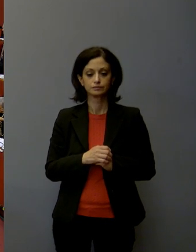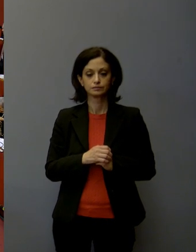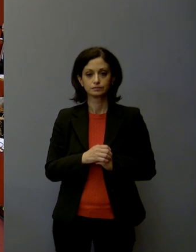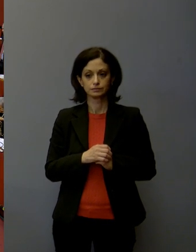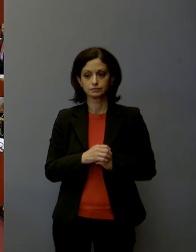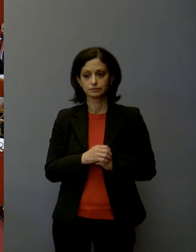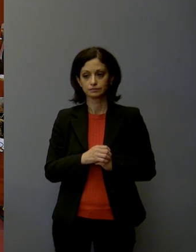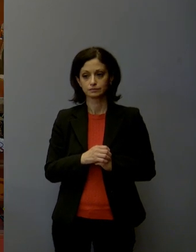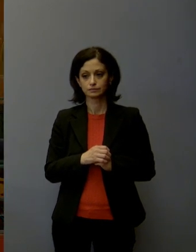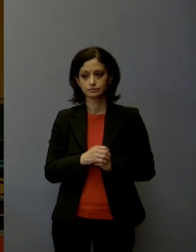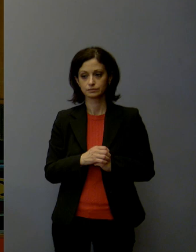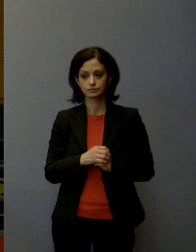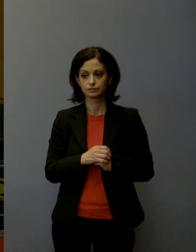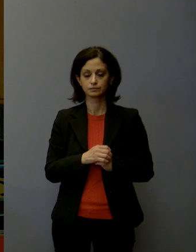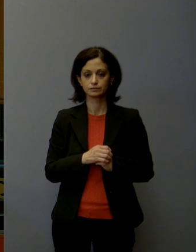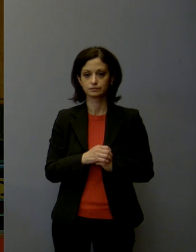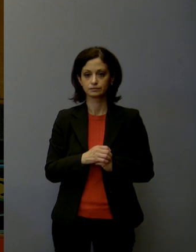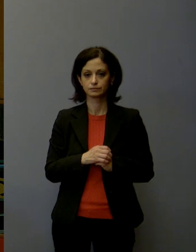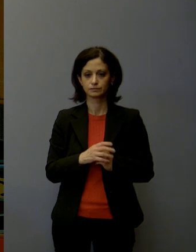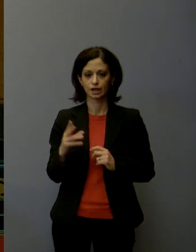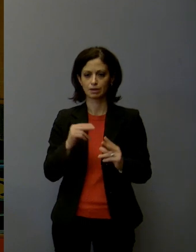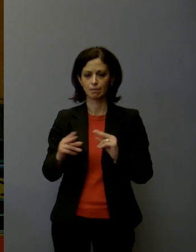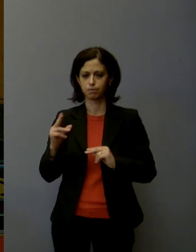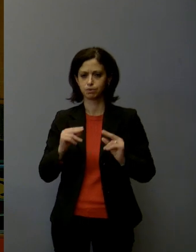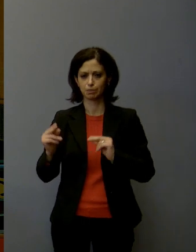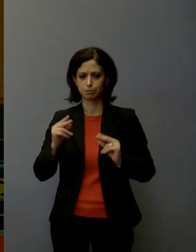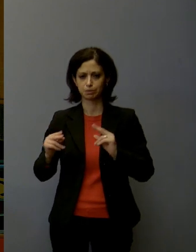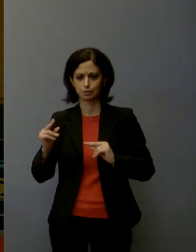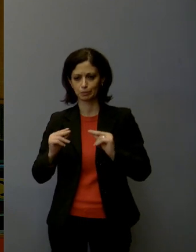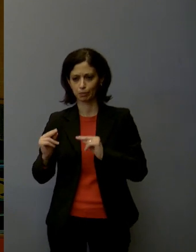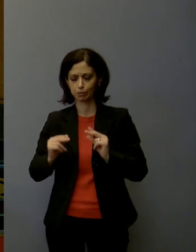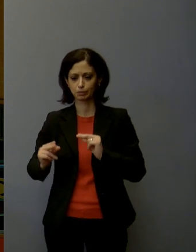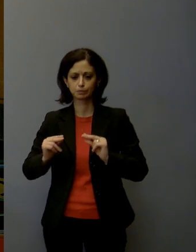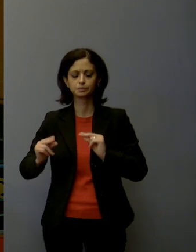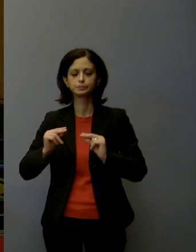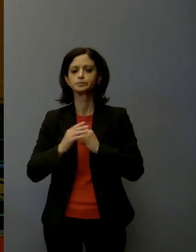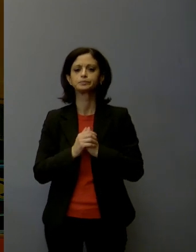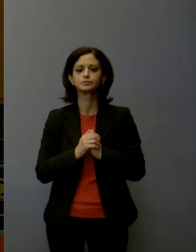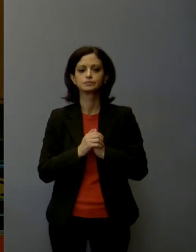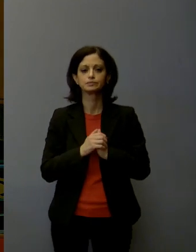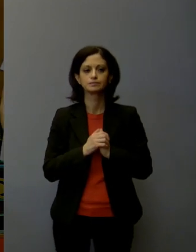Guarda che non c'è Guarda che non c'è guardi